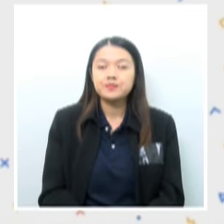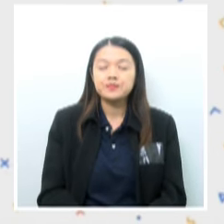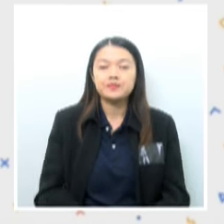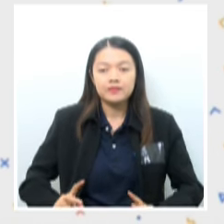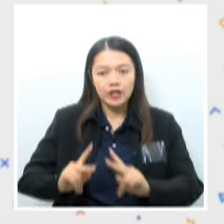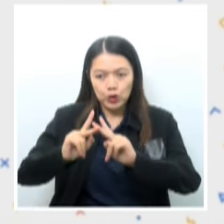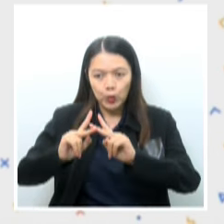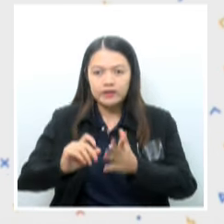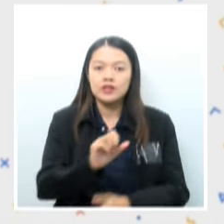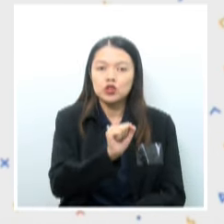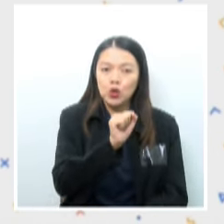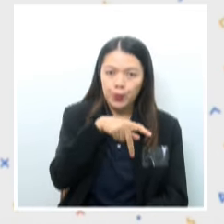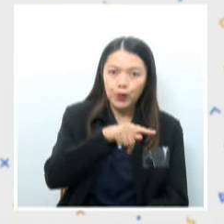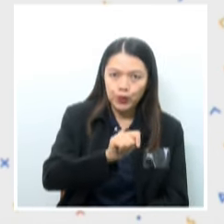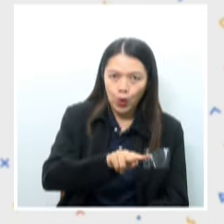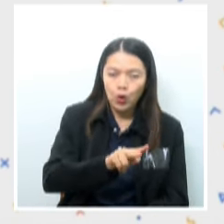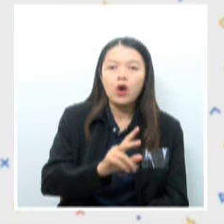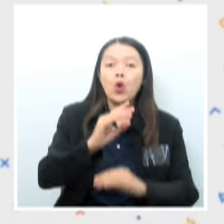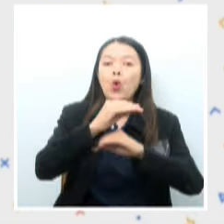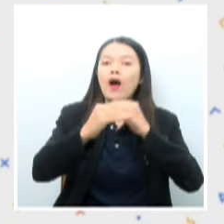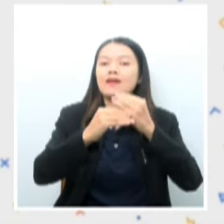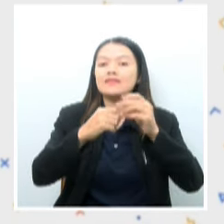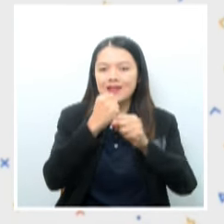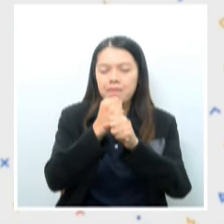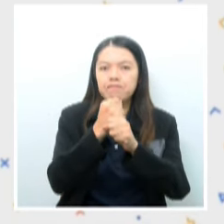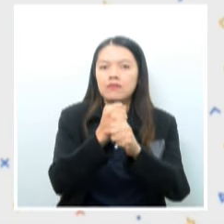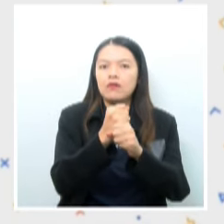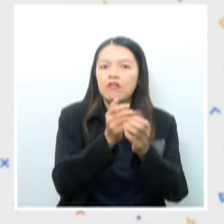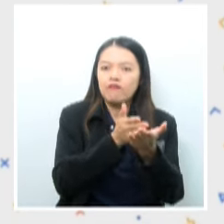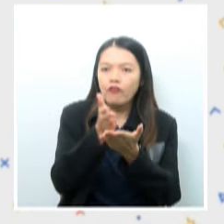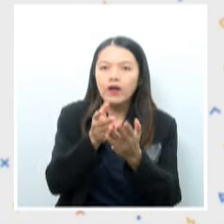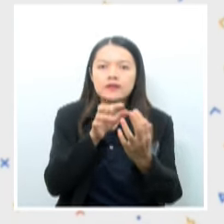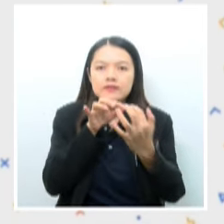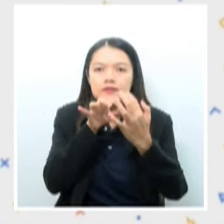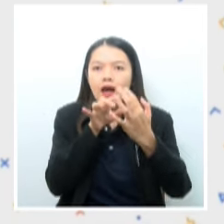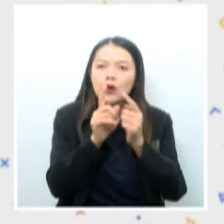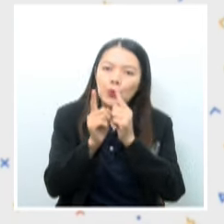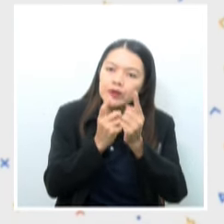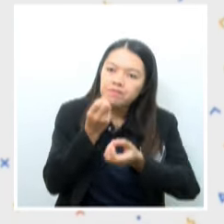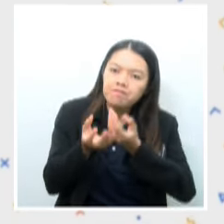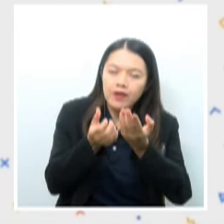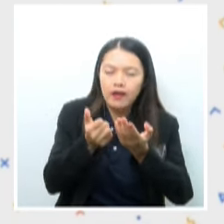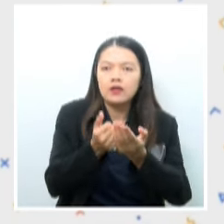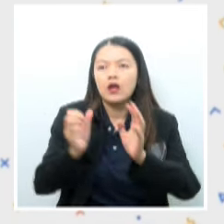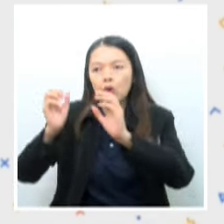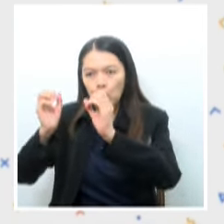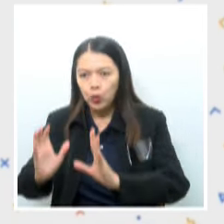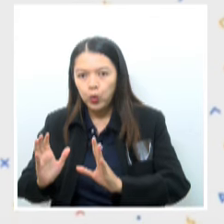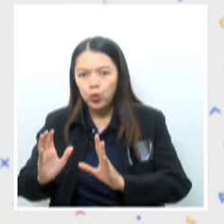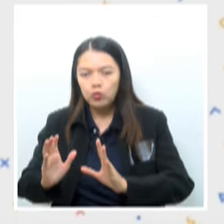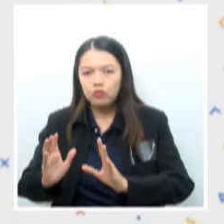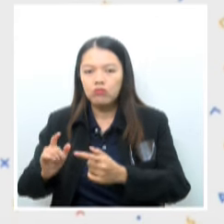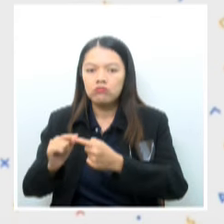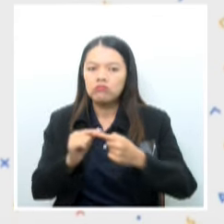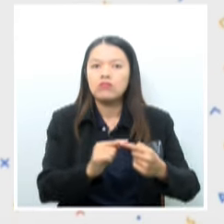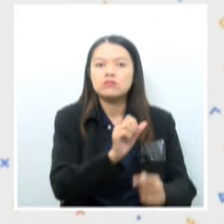ทางสปท.นะครับก็ได้เปิดโอกาสมีช่องทางในการสื่อสารนะครับระหว่างครูนะครับสู่ส